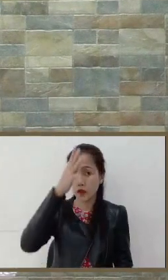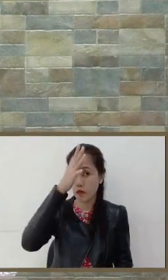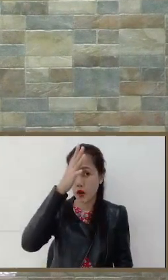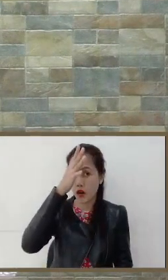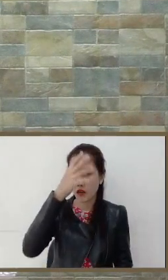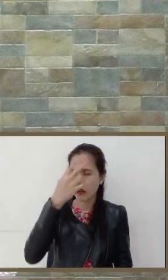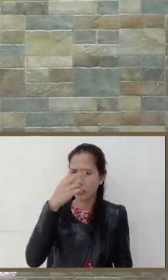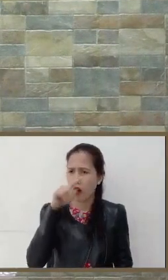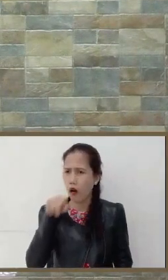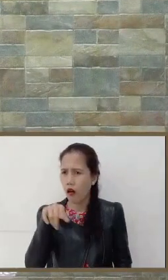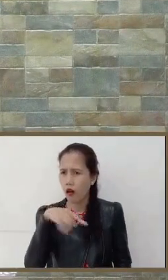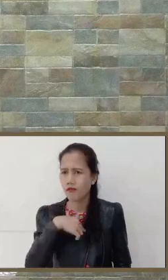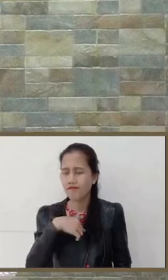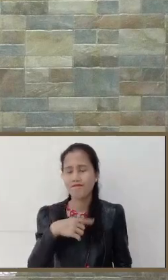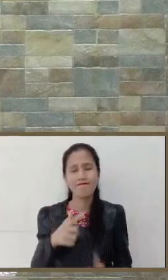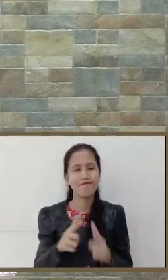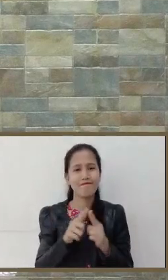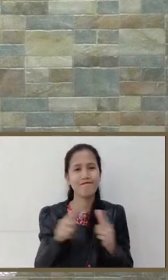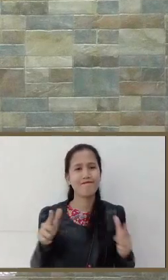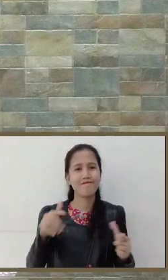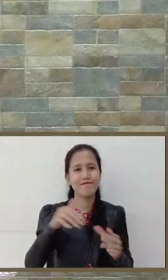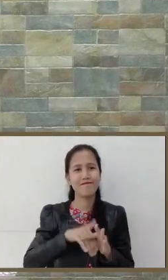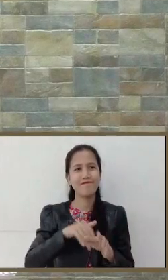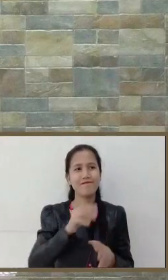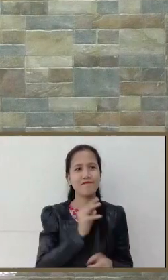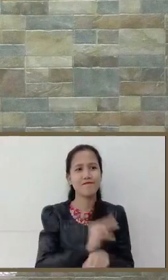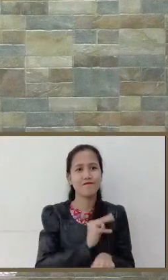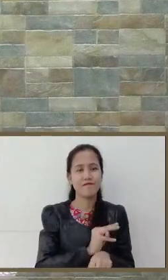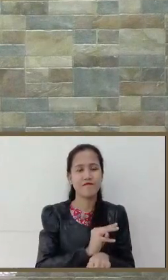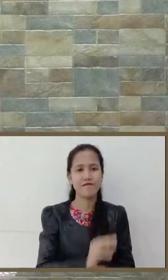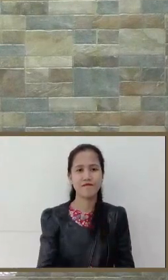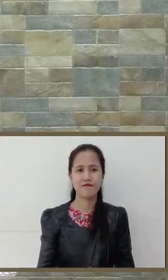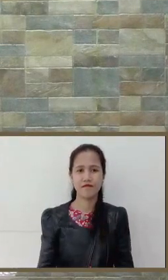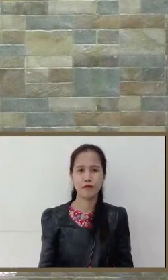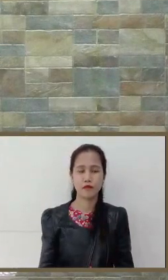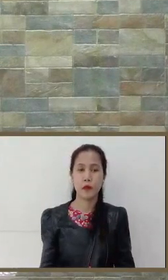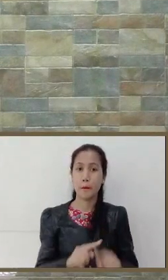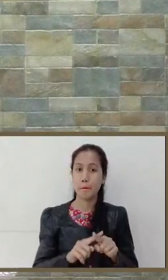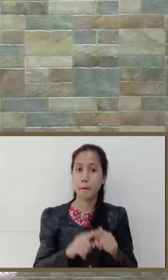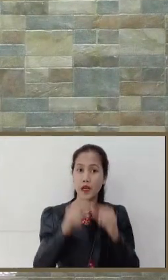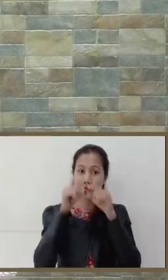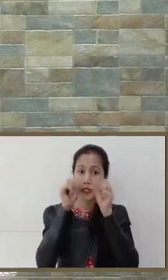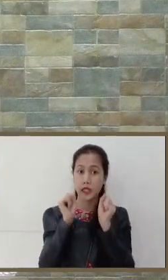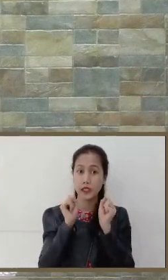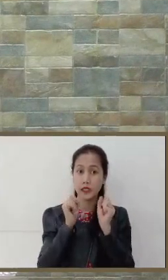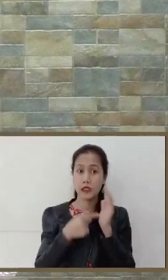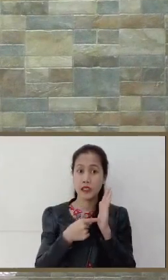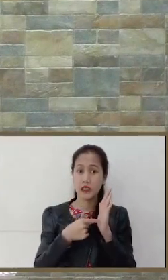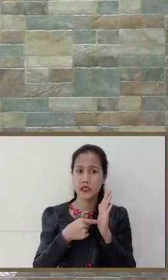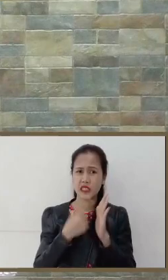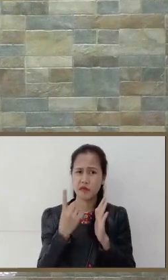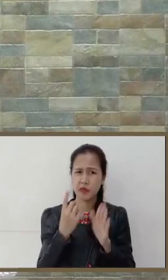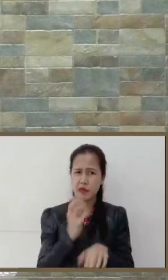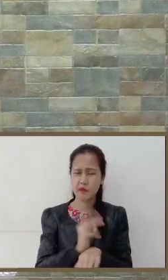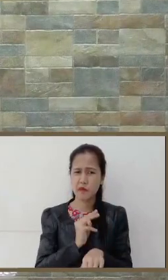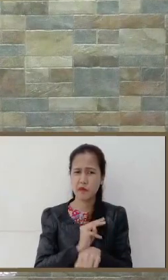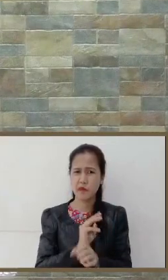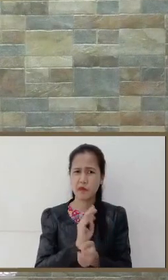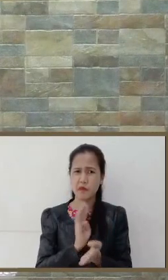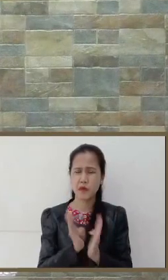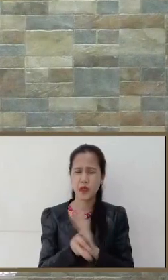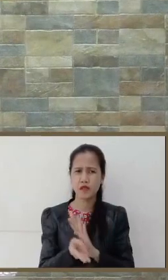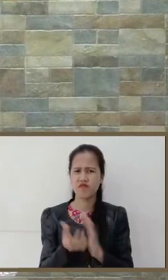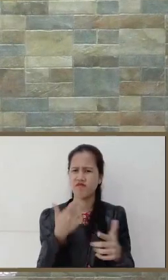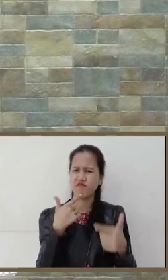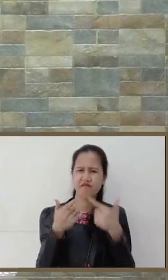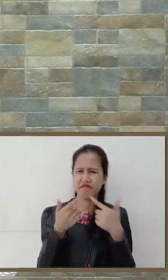anak, napakaganda dyan sa ministry. Pero nakalulungkot po na minsan ang ministry po ay nagiging katatawanan sa kadela ng meron pong